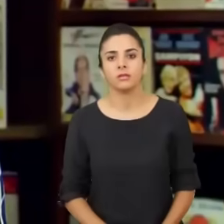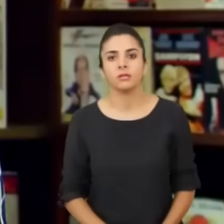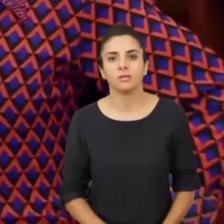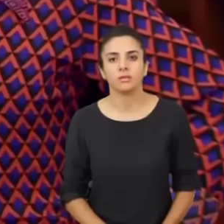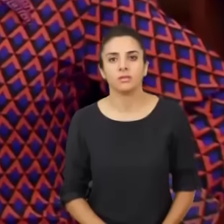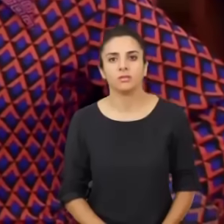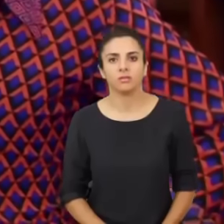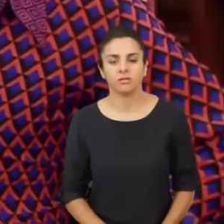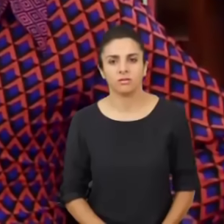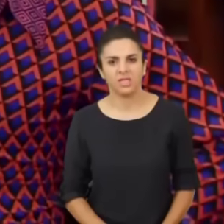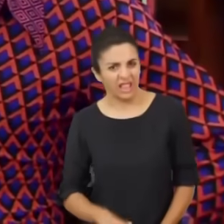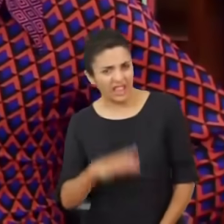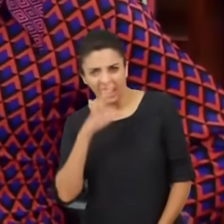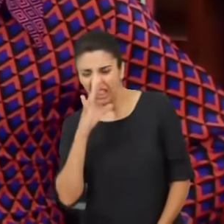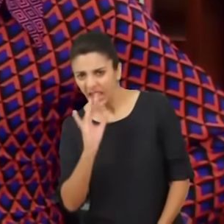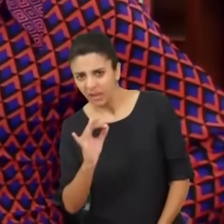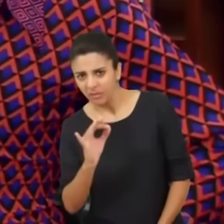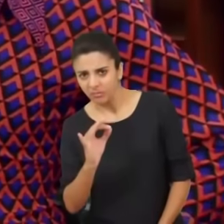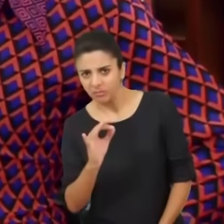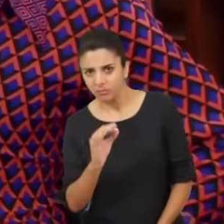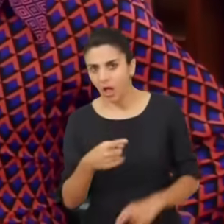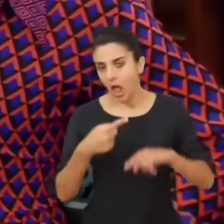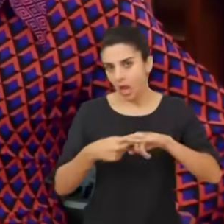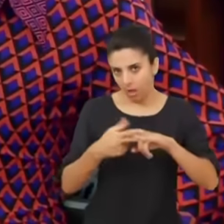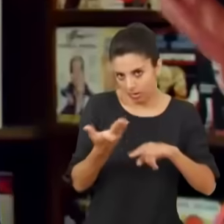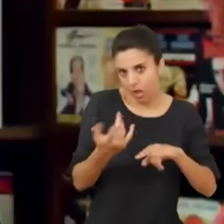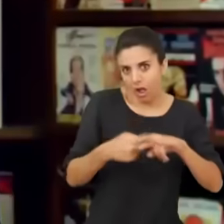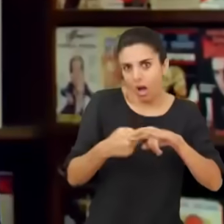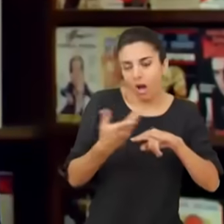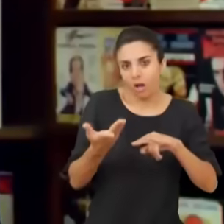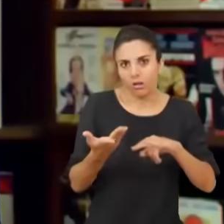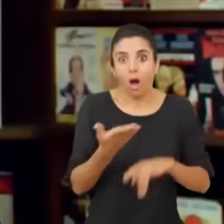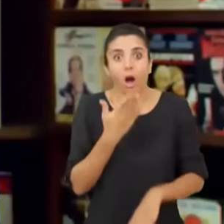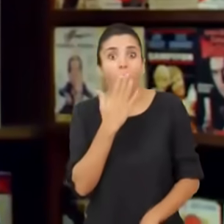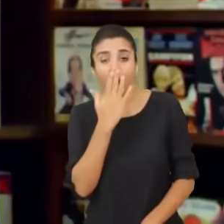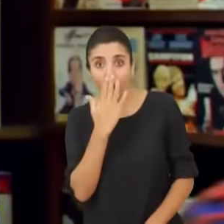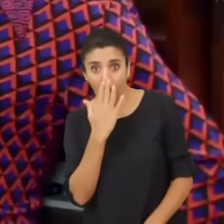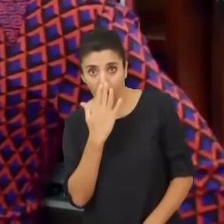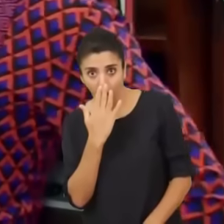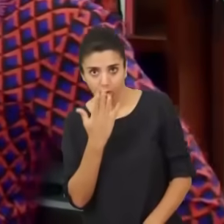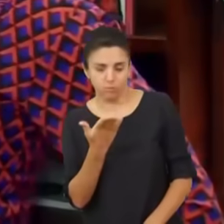gezdirirken Ergun şokta. Kimmiş? Helga. Ha.